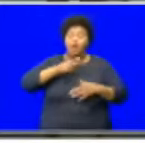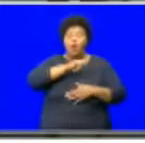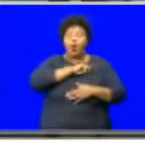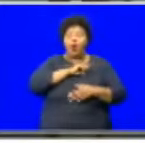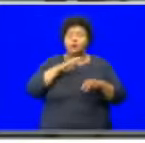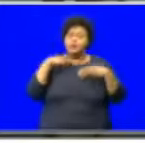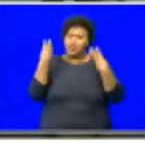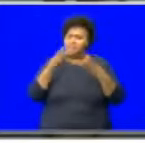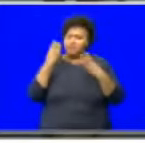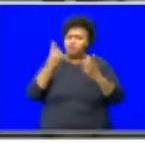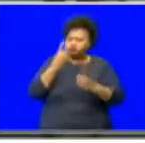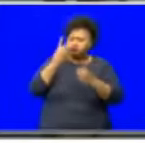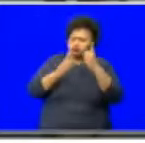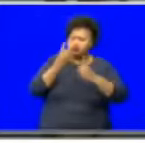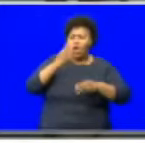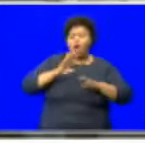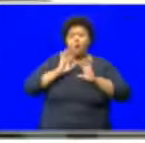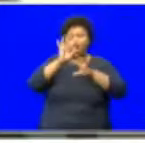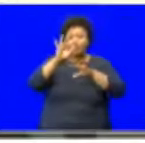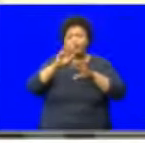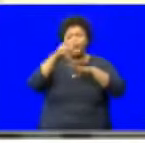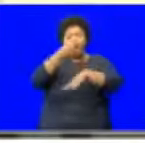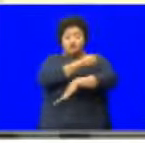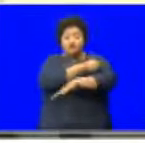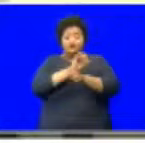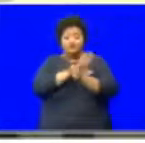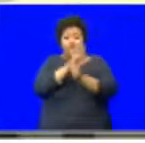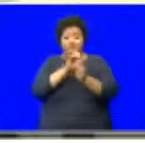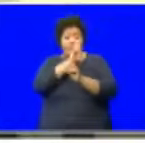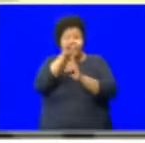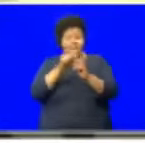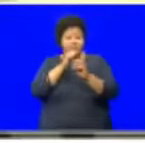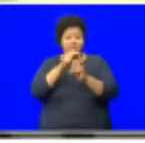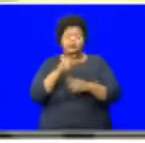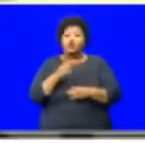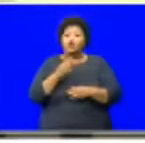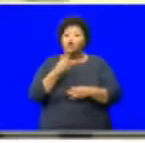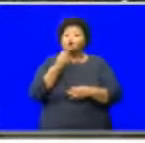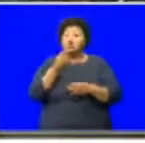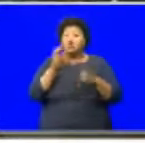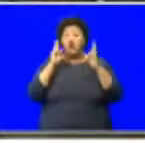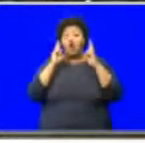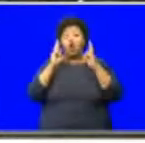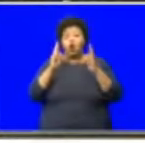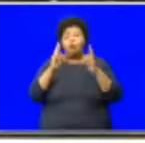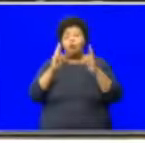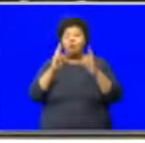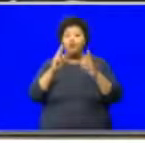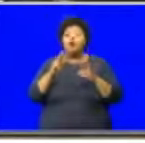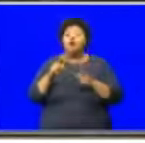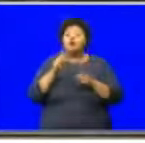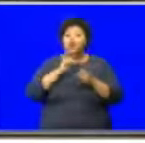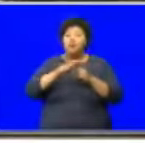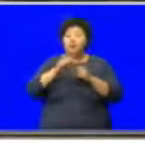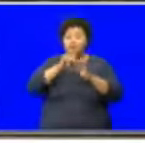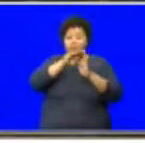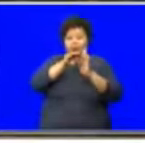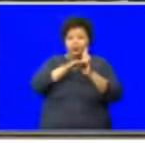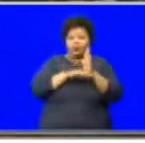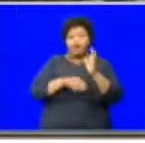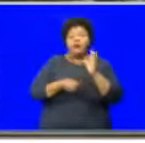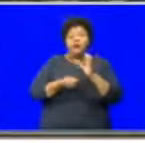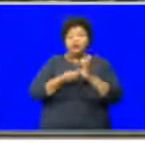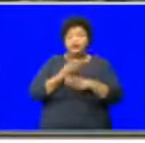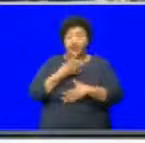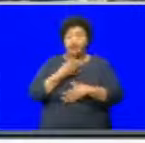uyimpumelelo ngakuthi-ke le sive sijovile. Mathebula uthi banele themba lekuthi uma imidlalo ibiya mhlati ngo2023 kuyo